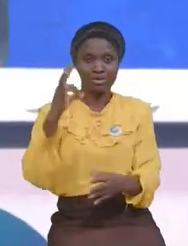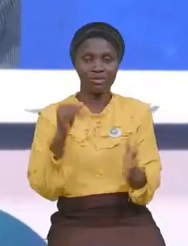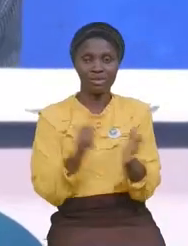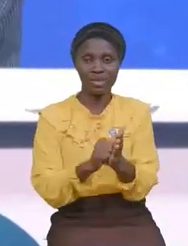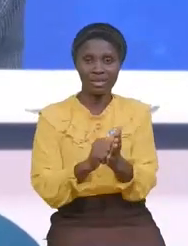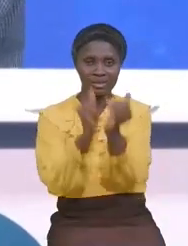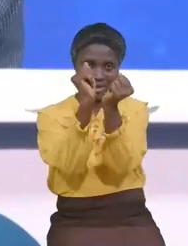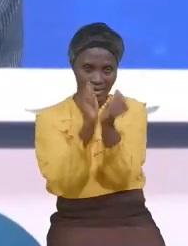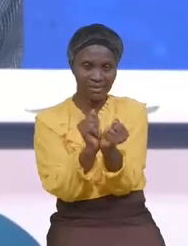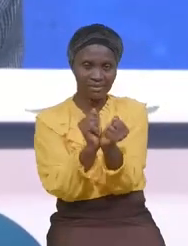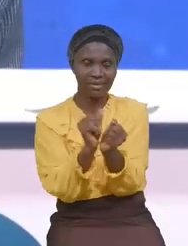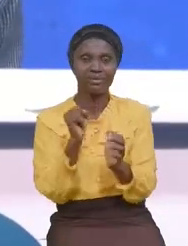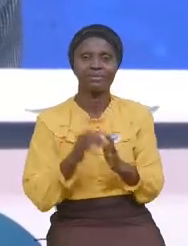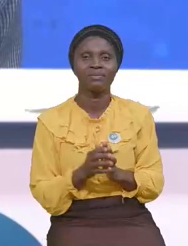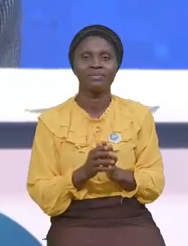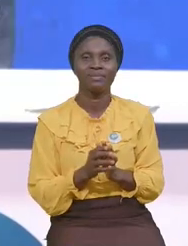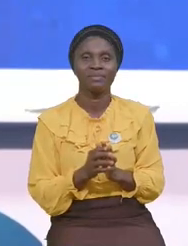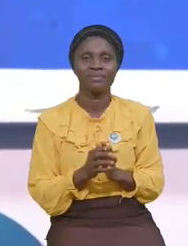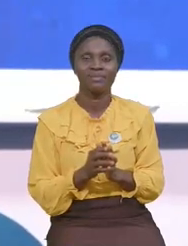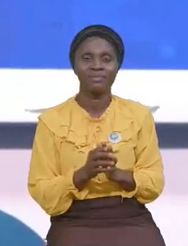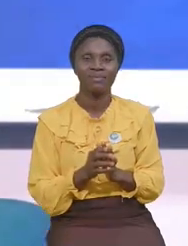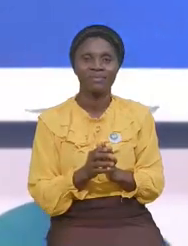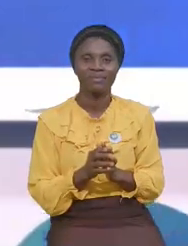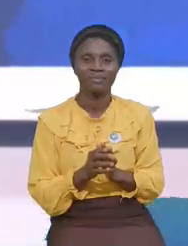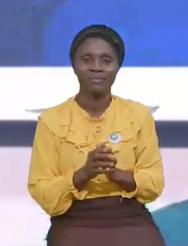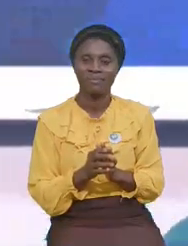Le jour de la délivrance du captif.